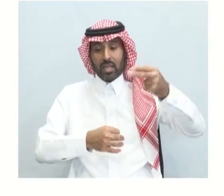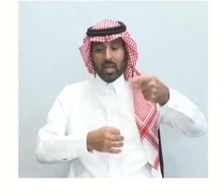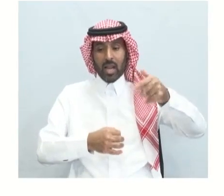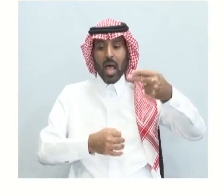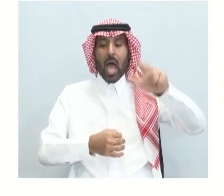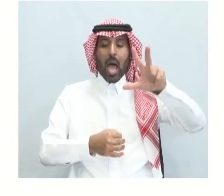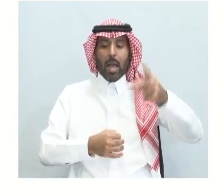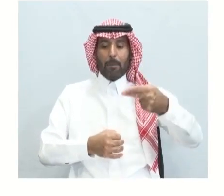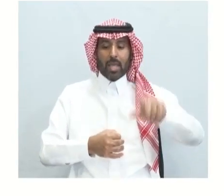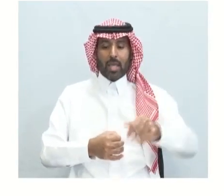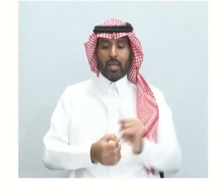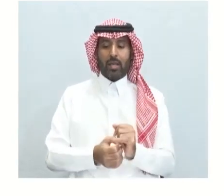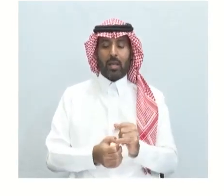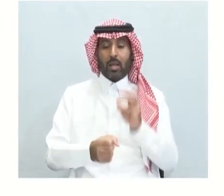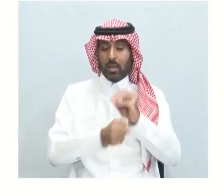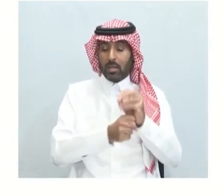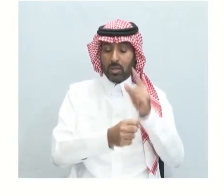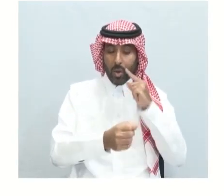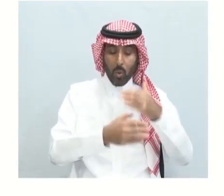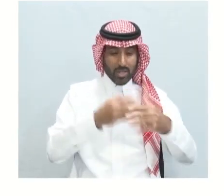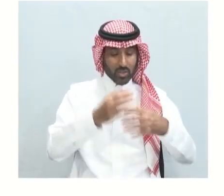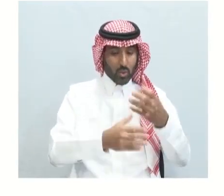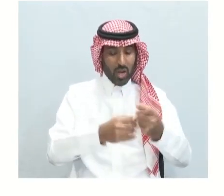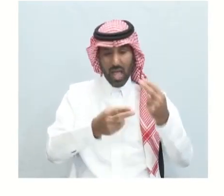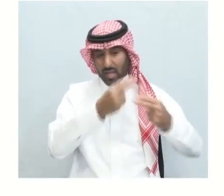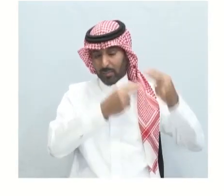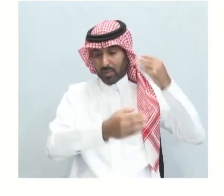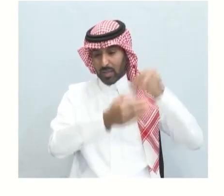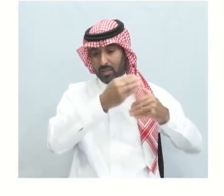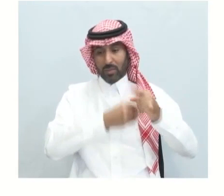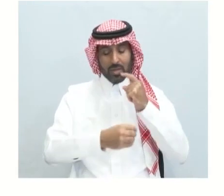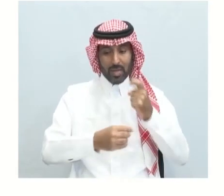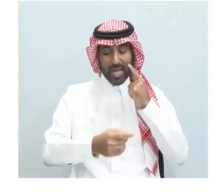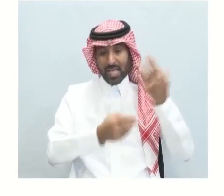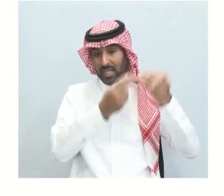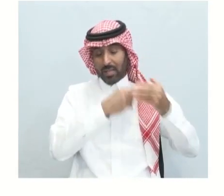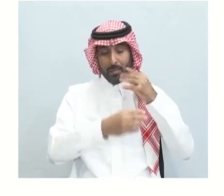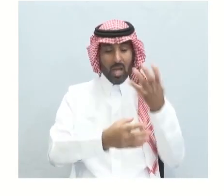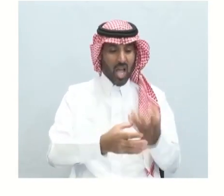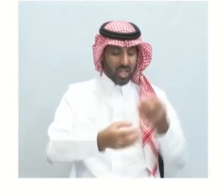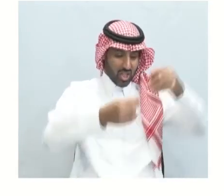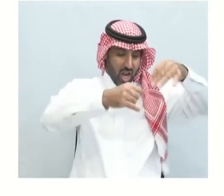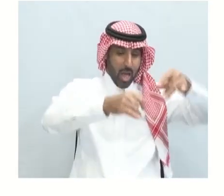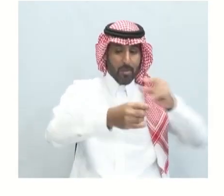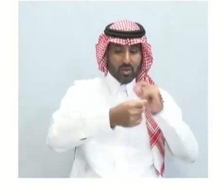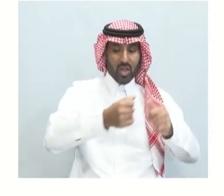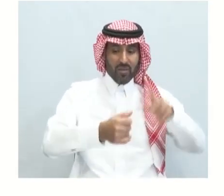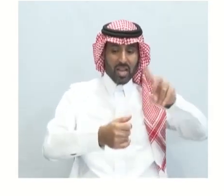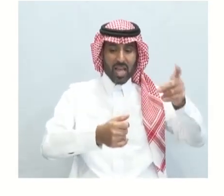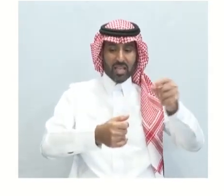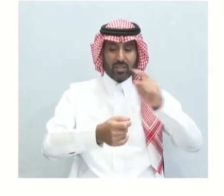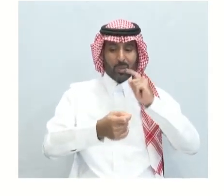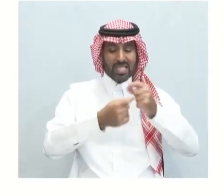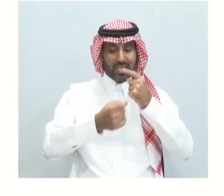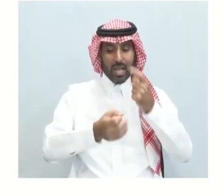العربي ايضا ذكرنا بان تتكون الصخور الاقدم التي ترسبت خلال حقب الحياه القديمه من الحجر الرملي والطفل والقليل من احجار